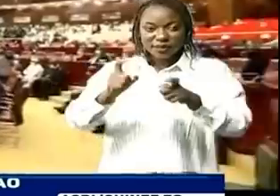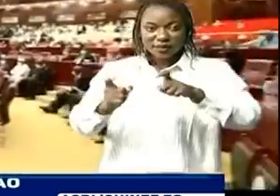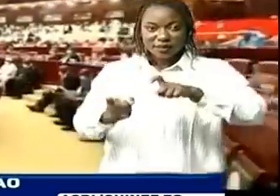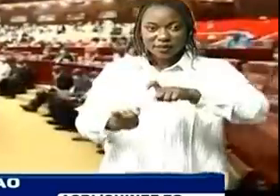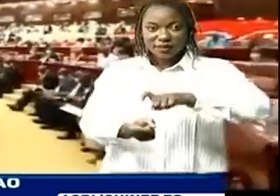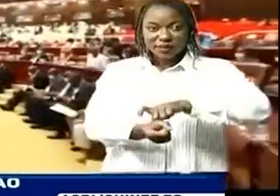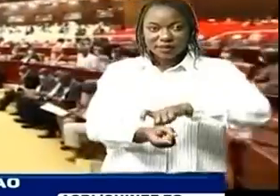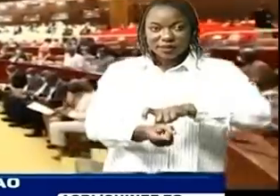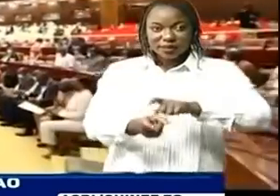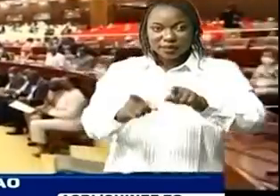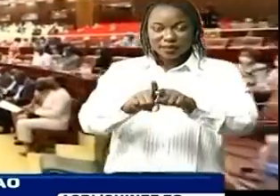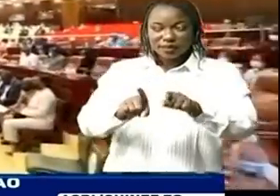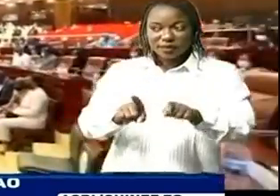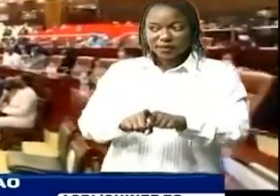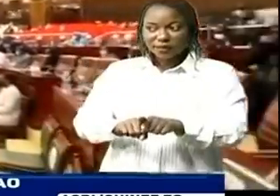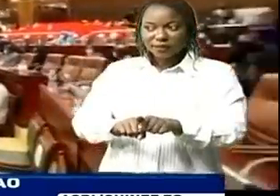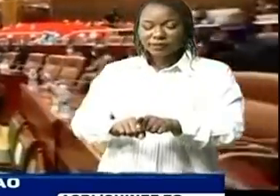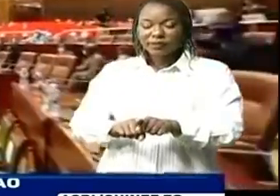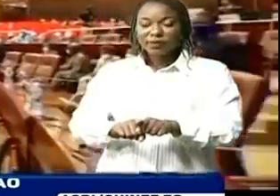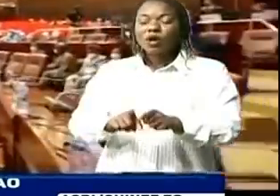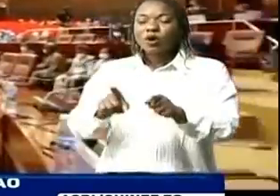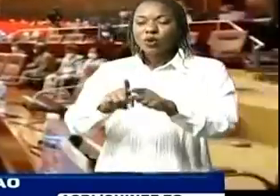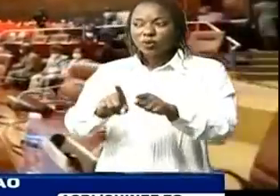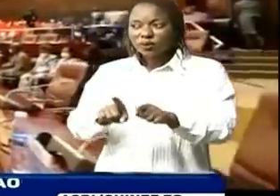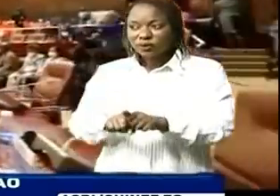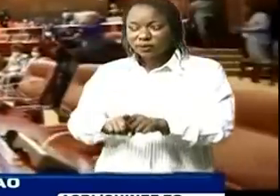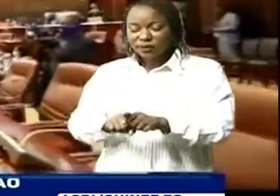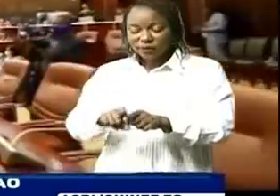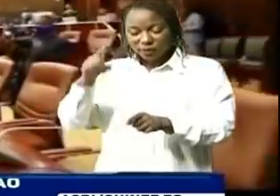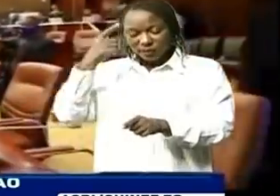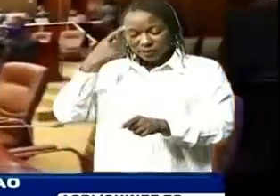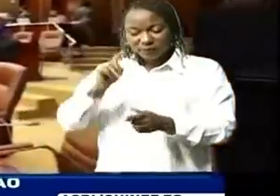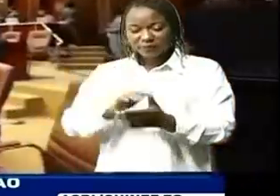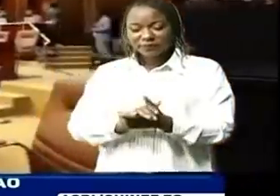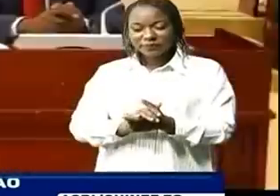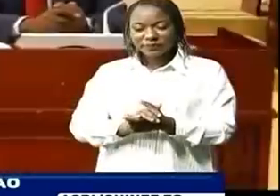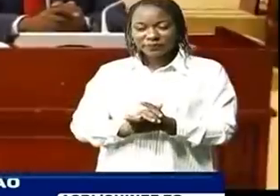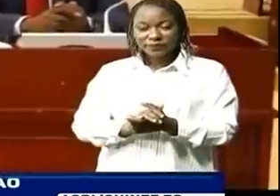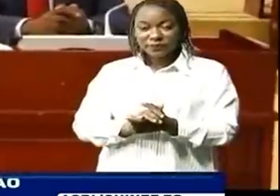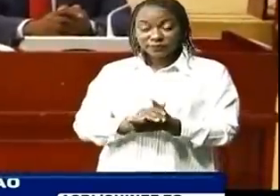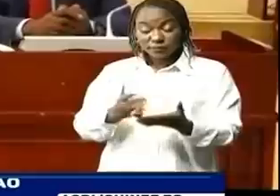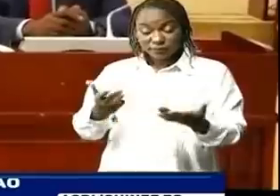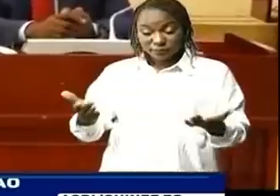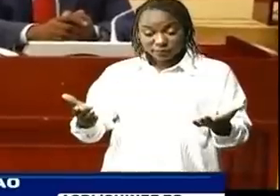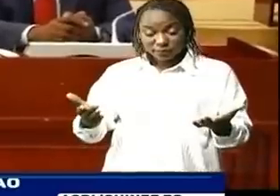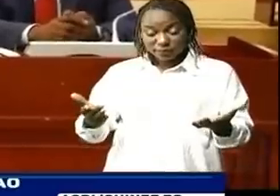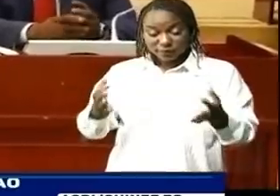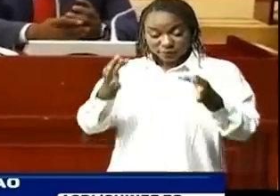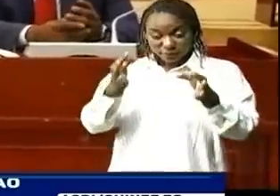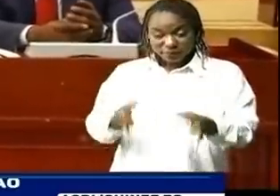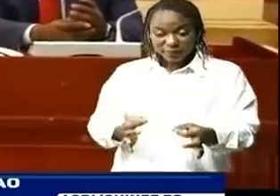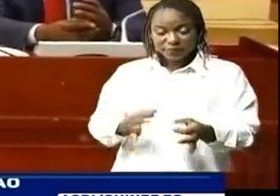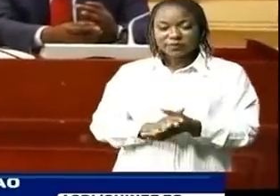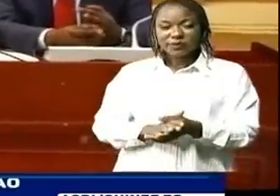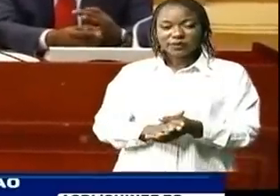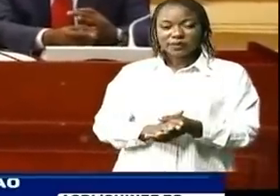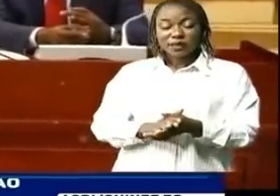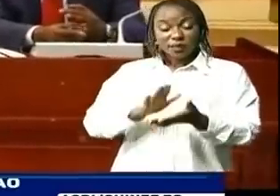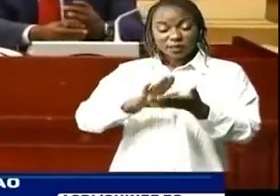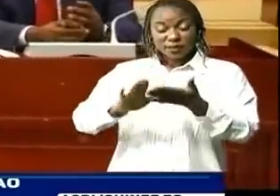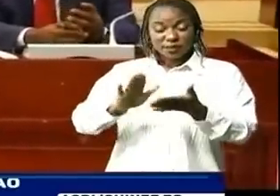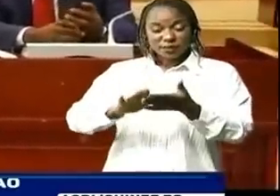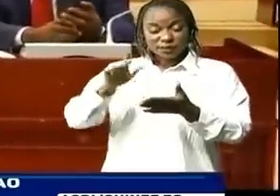systèmes agroalimentaires. Le ministre de l'Agriculture, Désiré Nzinga Birianze, souligne l'intérêt que révèle